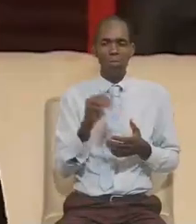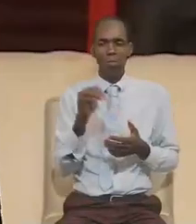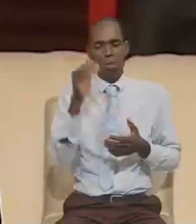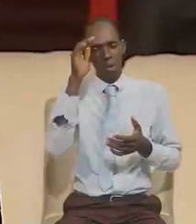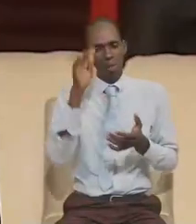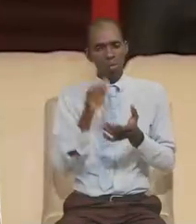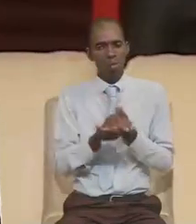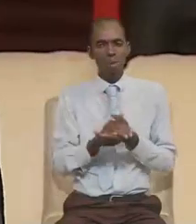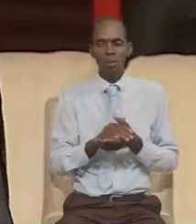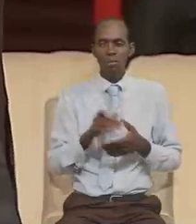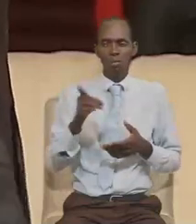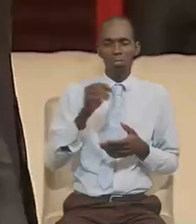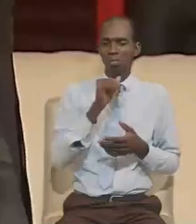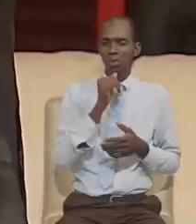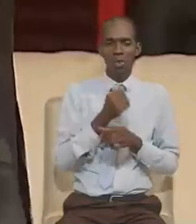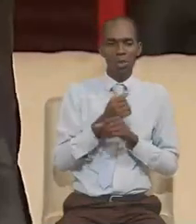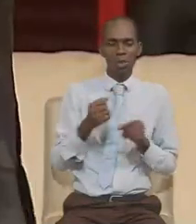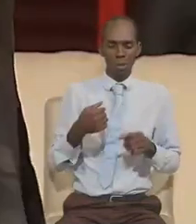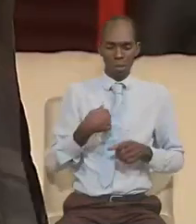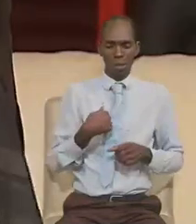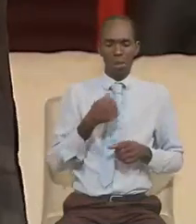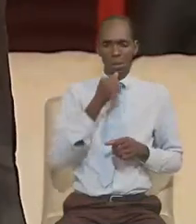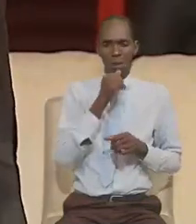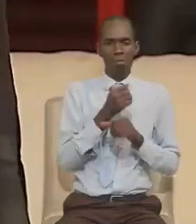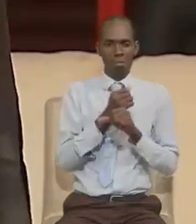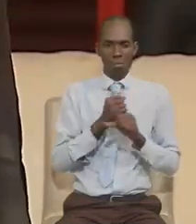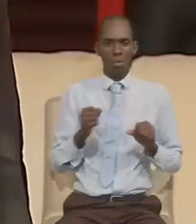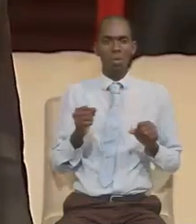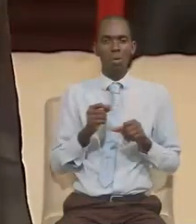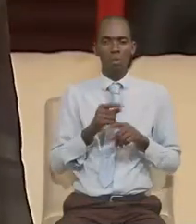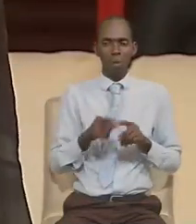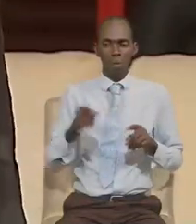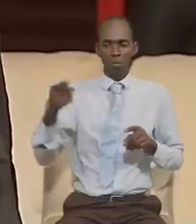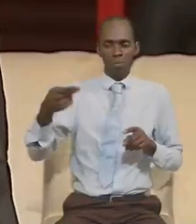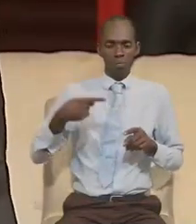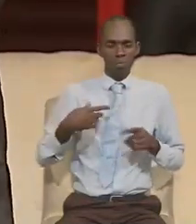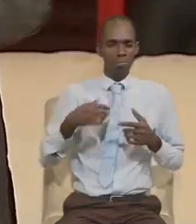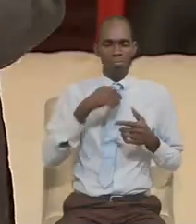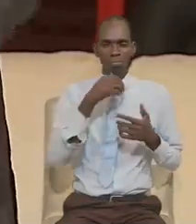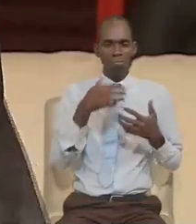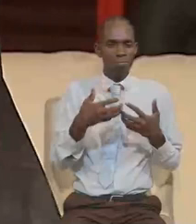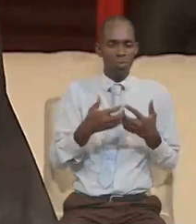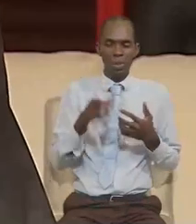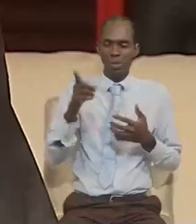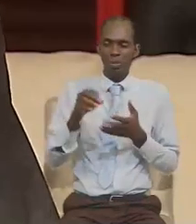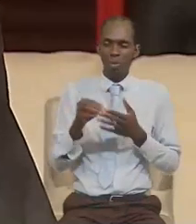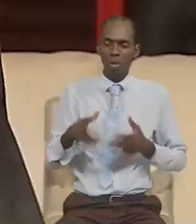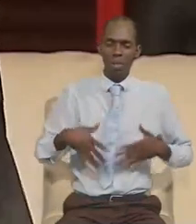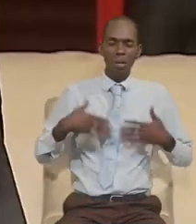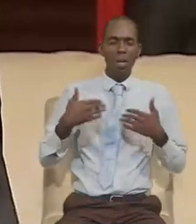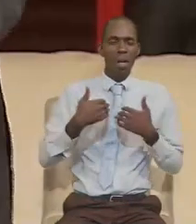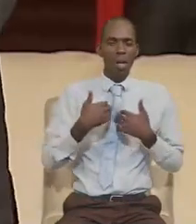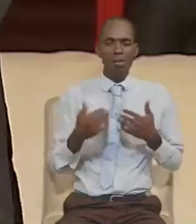qui n'est pas né de nouveau. Moi, je suis né de nouveau. Mais sa vie a une influence